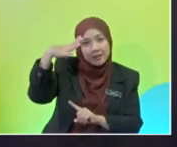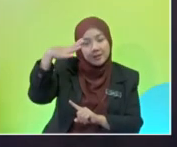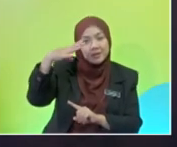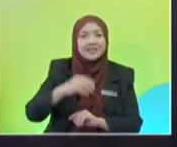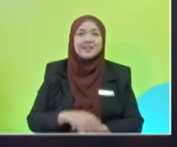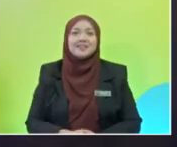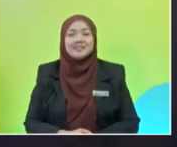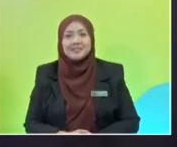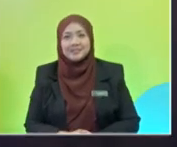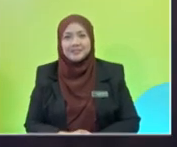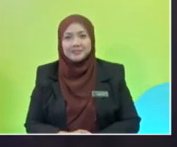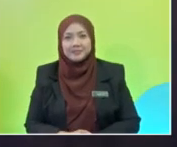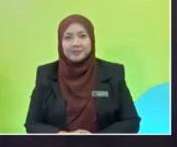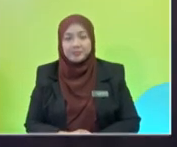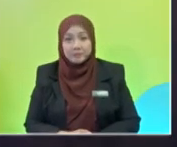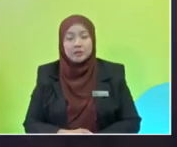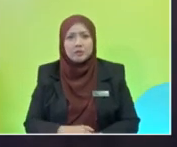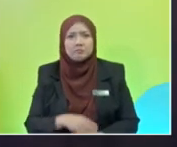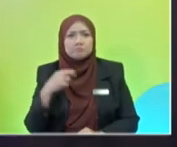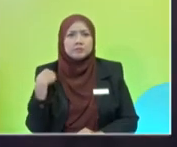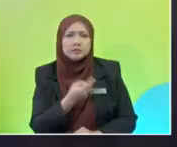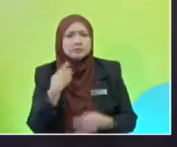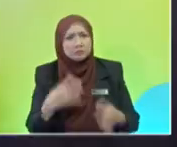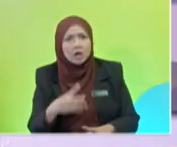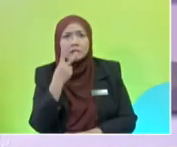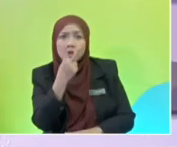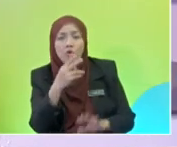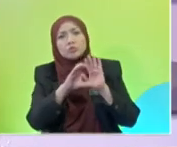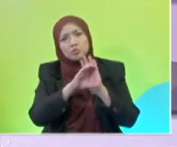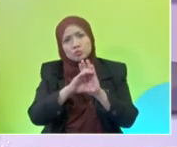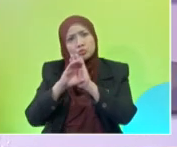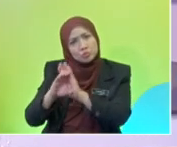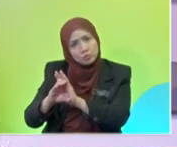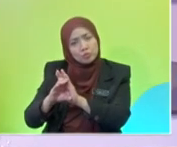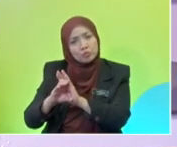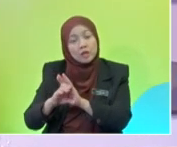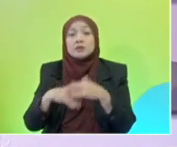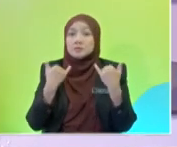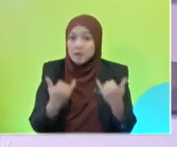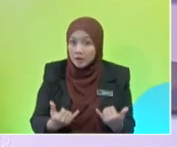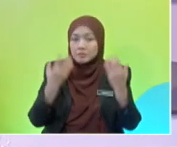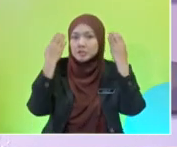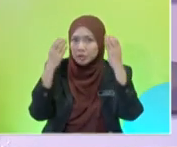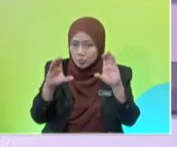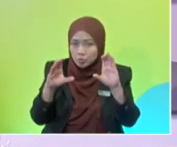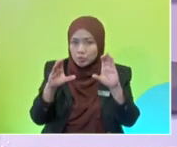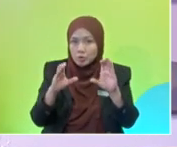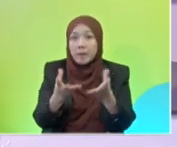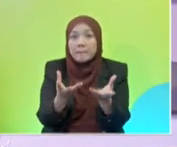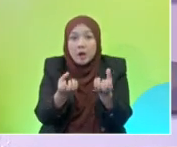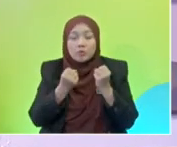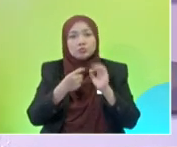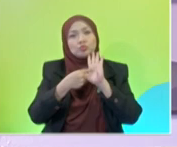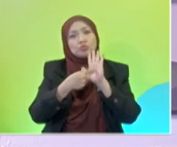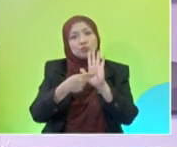jadi kita lihat contoh jadi sekarang kan pula menurut si